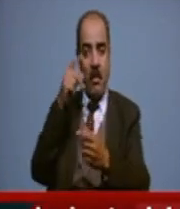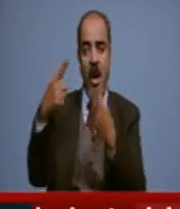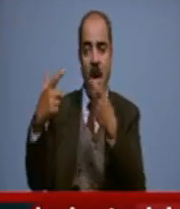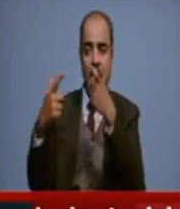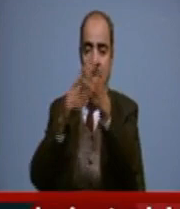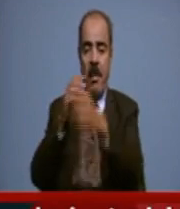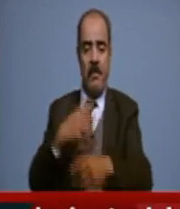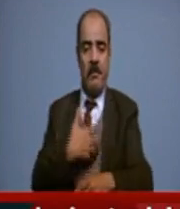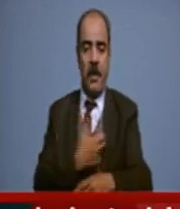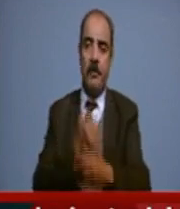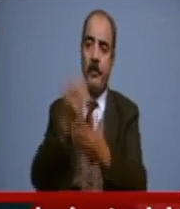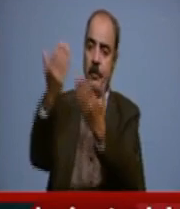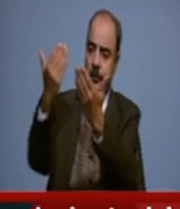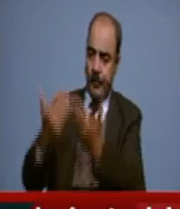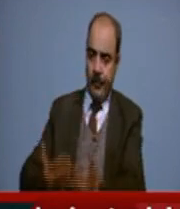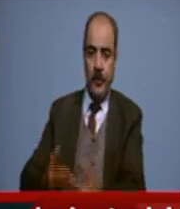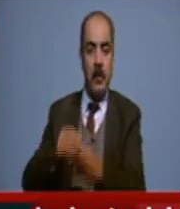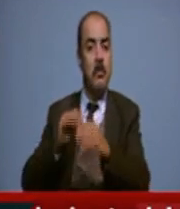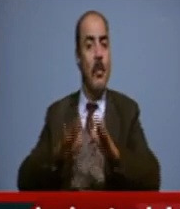بلادهم